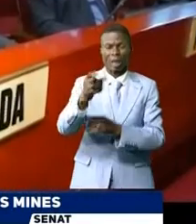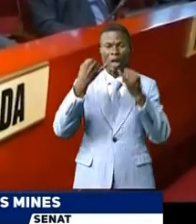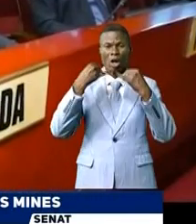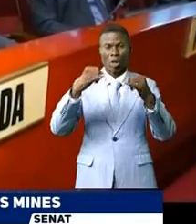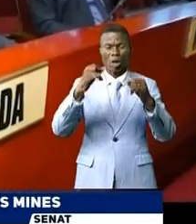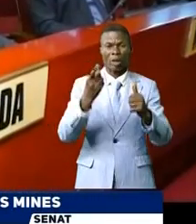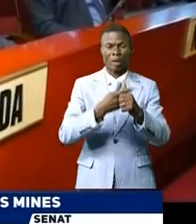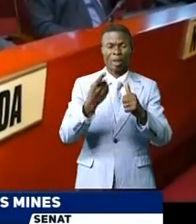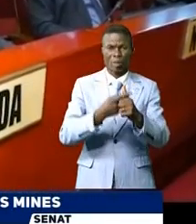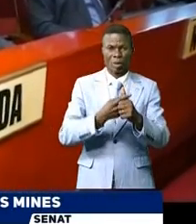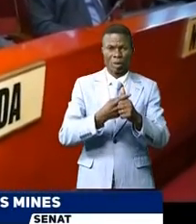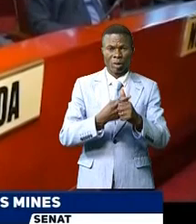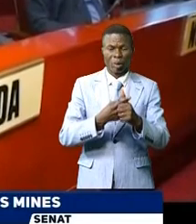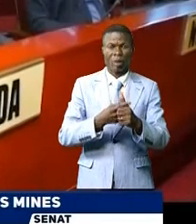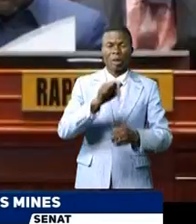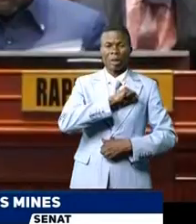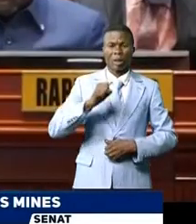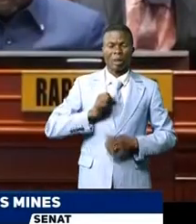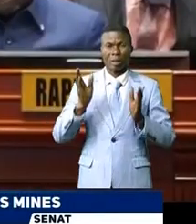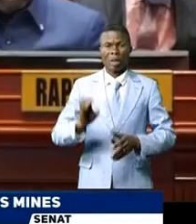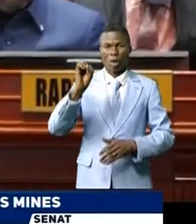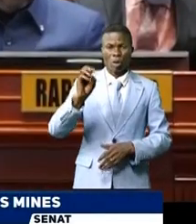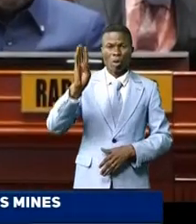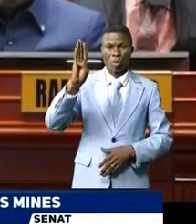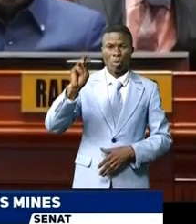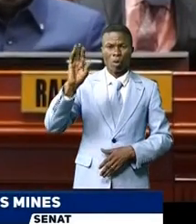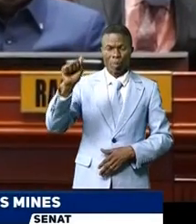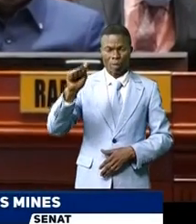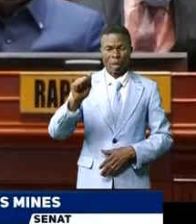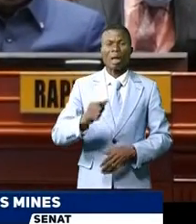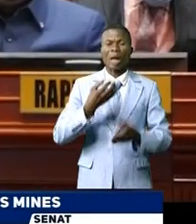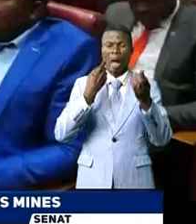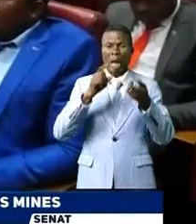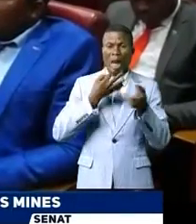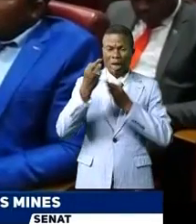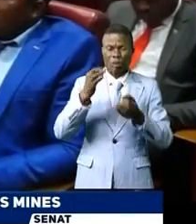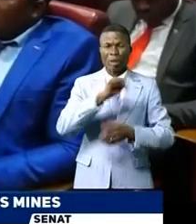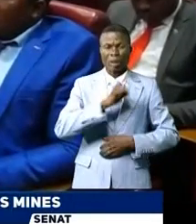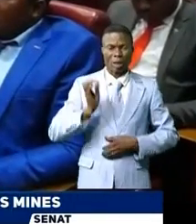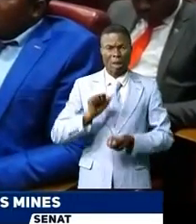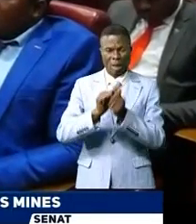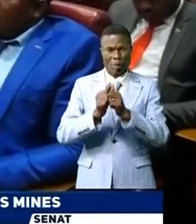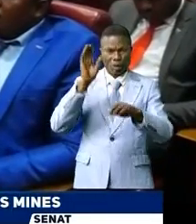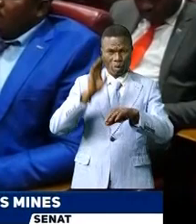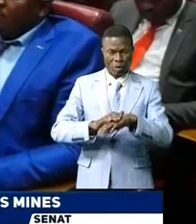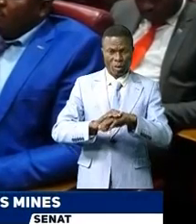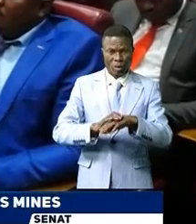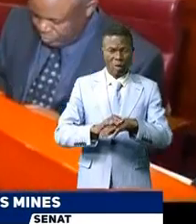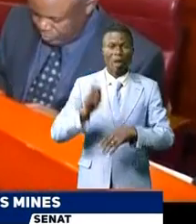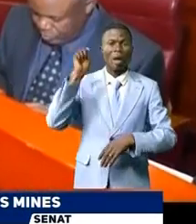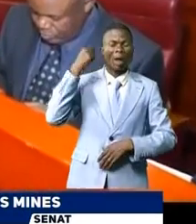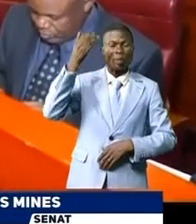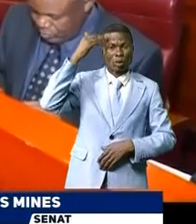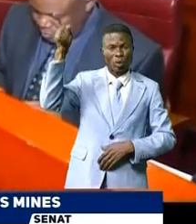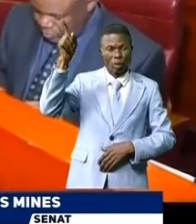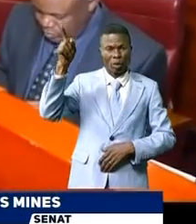Il s'agit d'abord de celle du sénateur Omba, qui a mis au courant ses collègues de la situation qui prévaut à la prison de Mbandaka, où